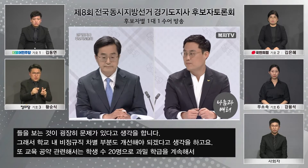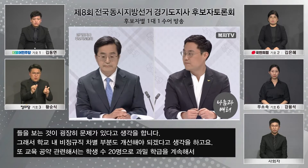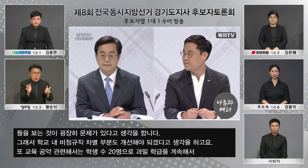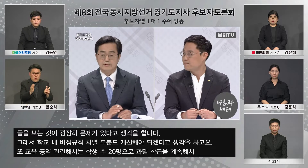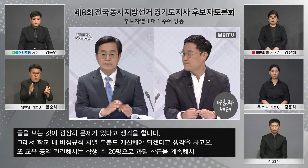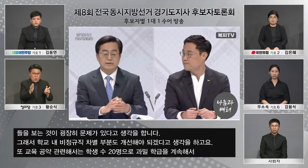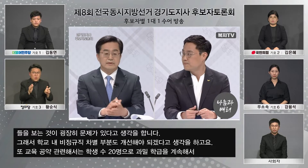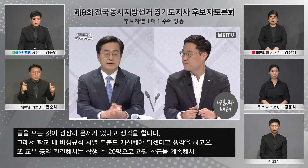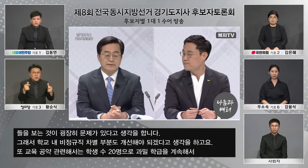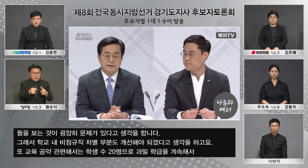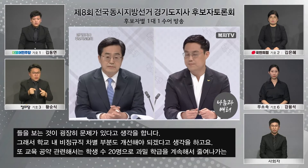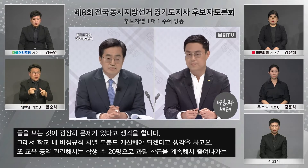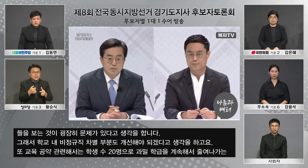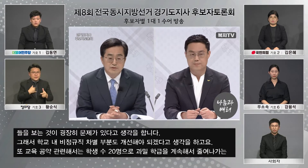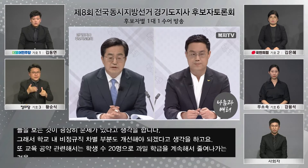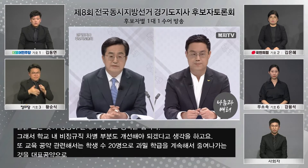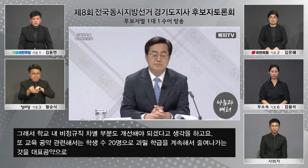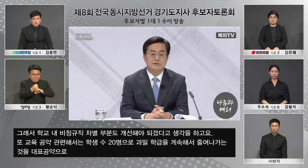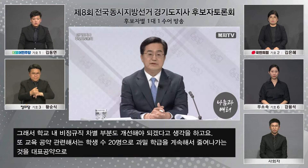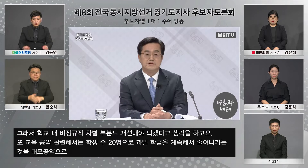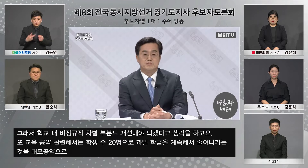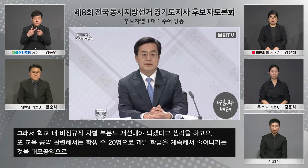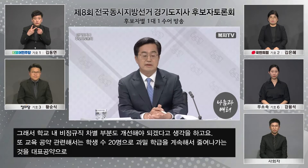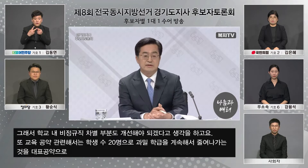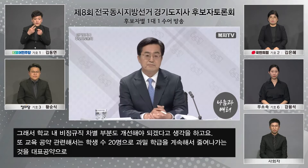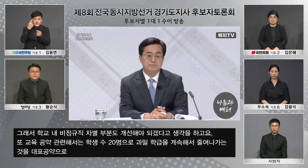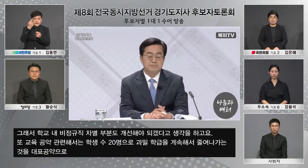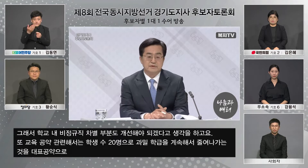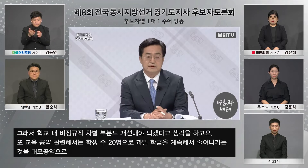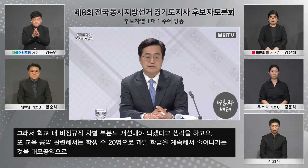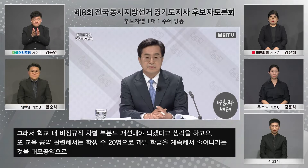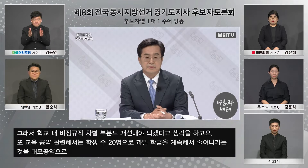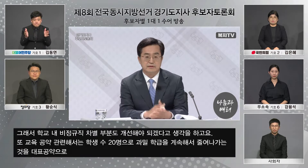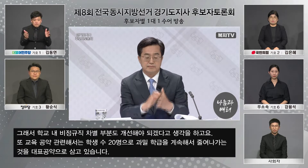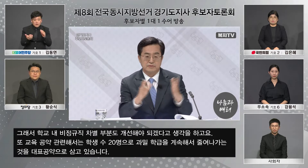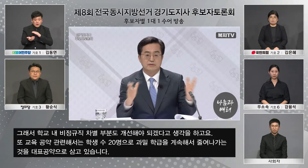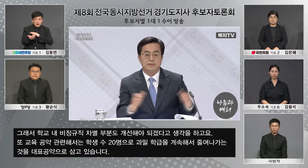있습니다. 네, 두 번째 질문 드리겠습니다. 아까 그